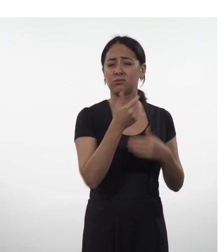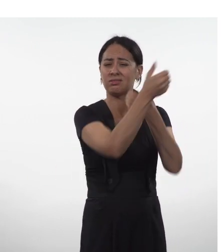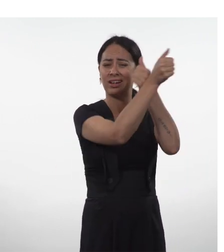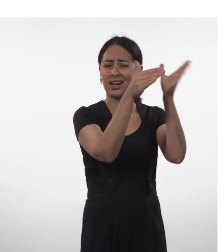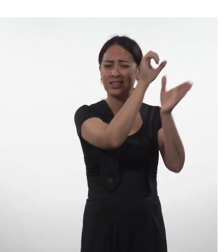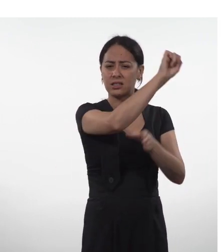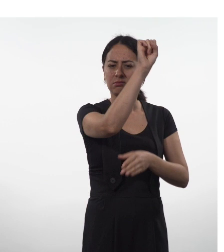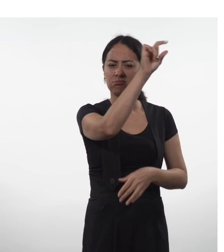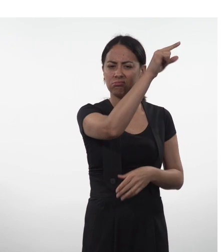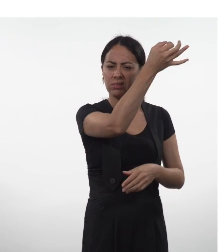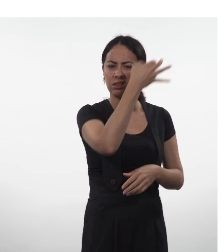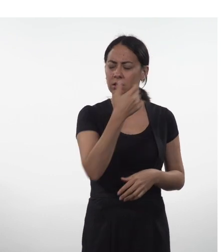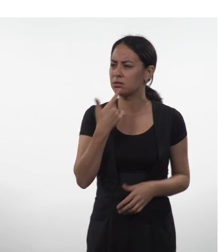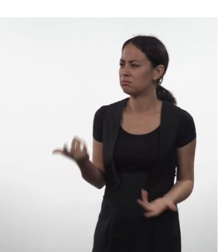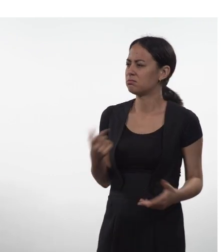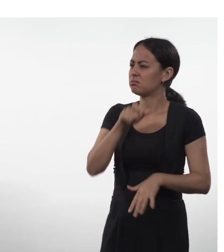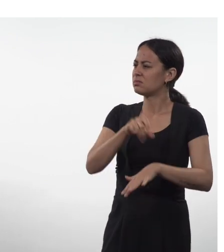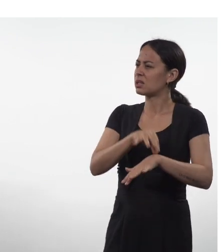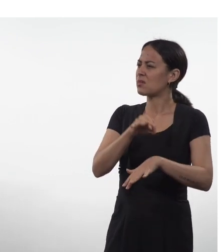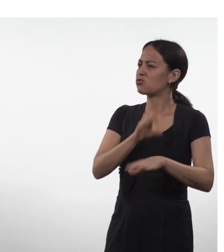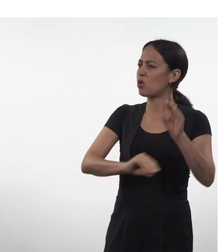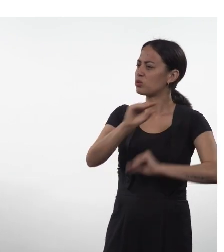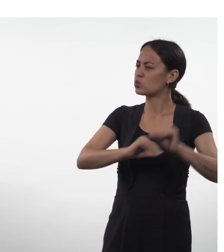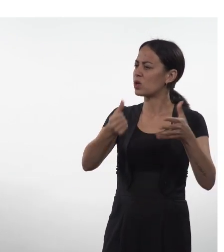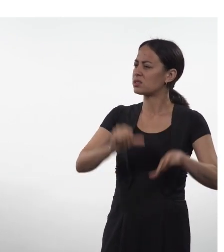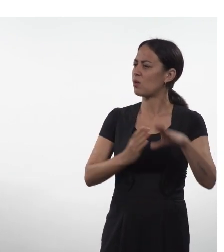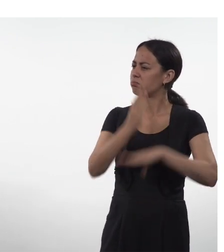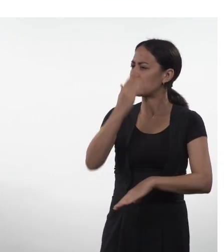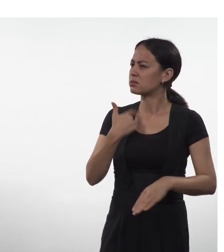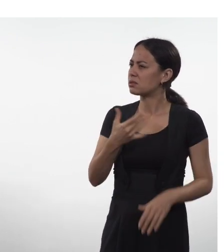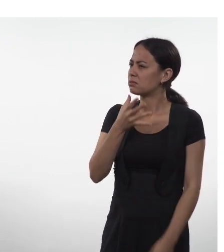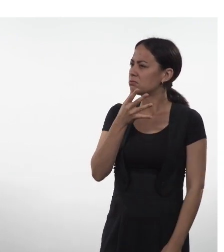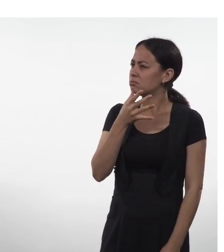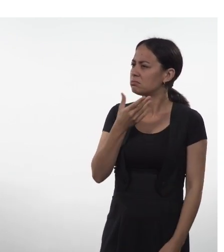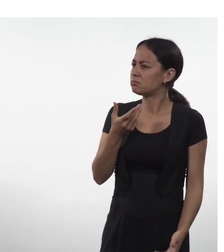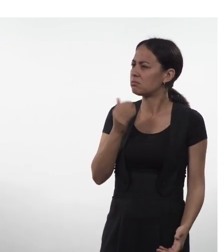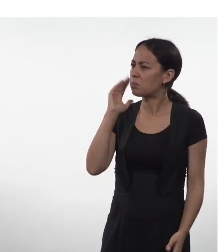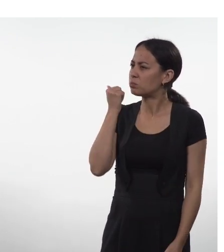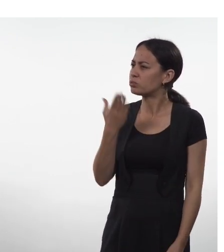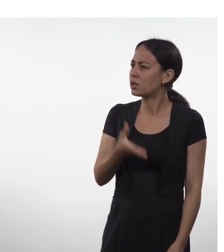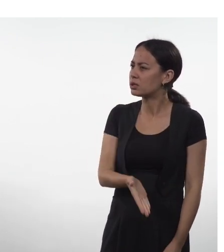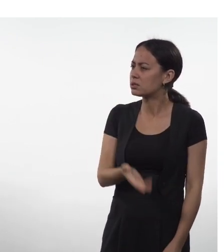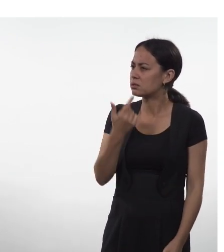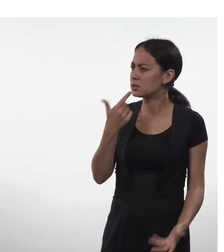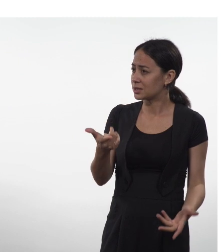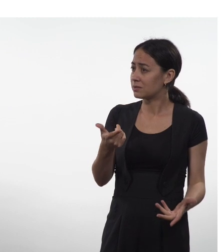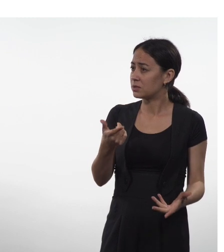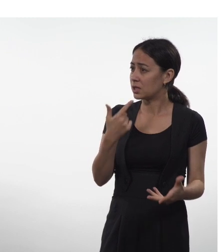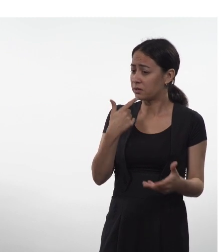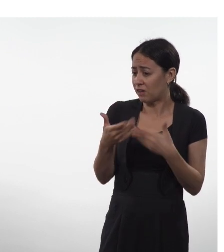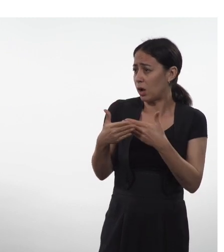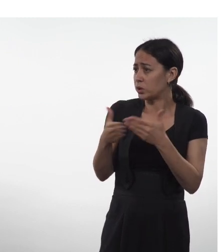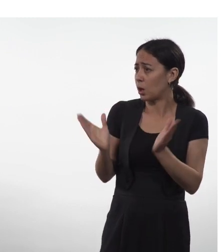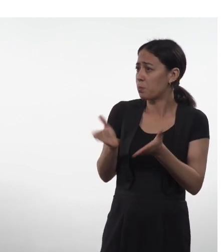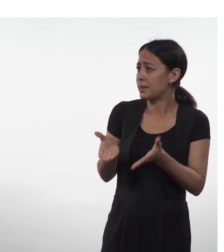patient, il n'est pas malade, il n'a pas besoin de soins de plus de 6 mois, il suffit qu'il aille à l'hôpital à côté de chez lui. Donc, on explique qu'il est sourd depuis plus de 6 mois et